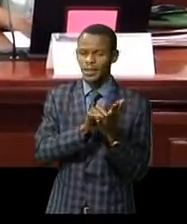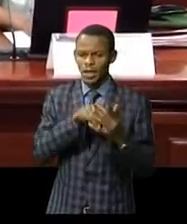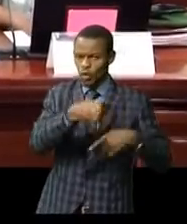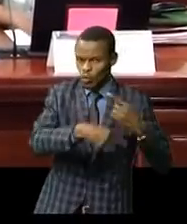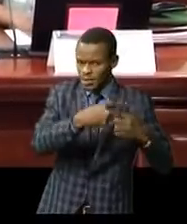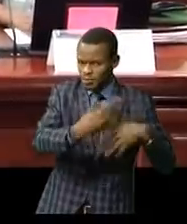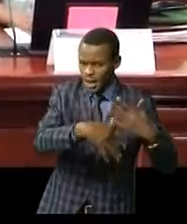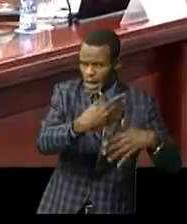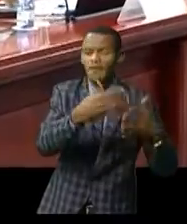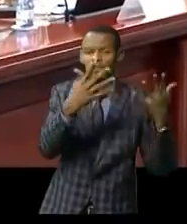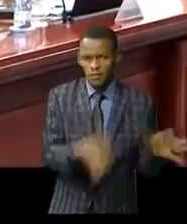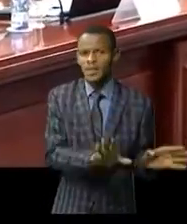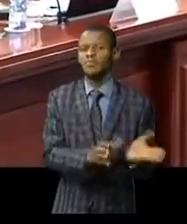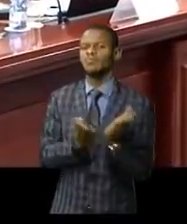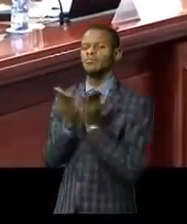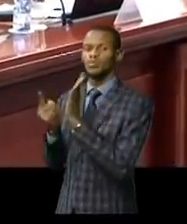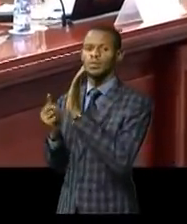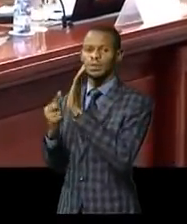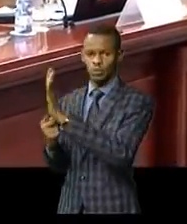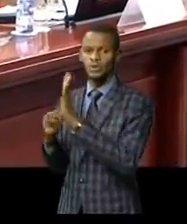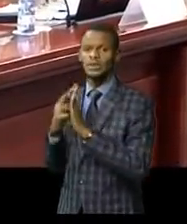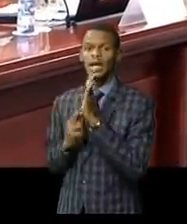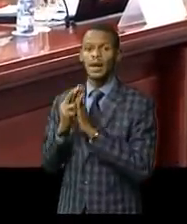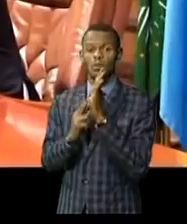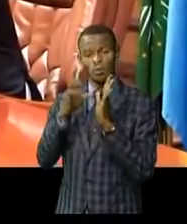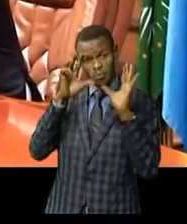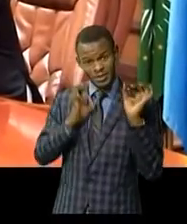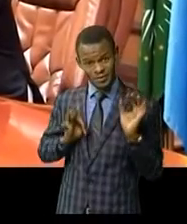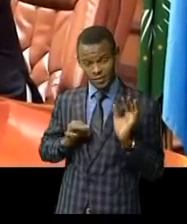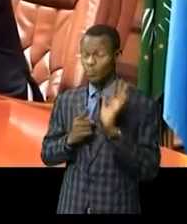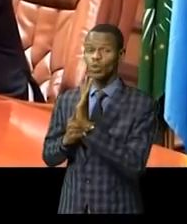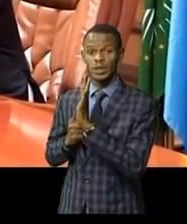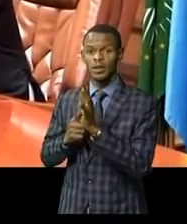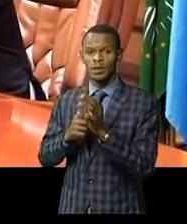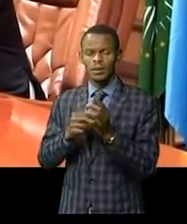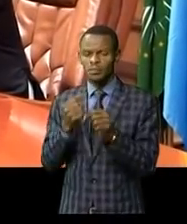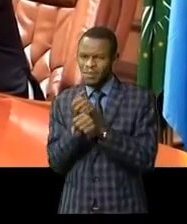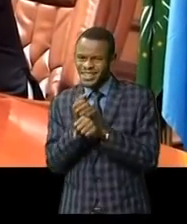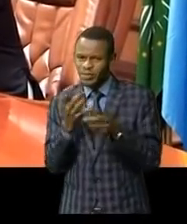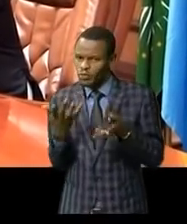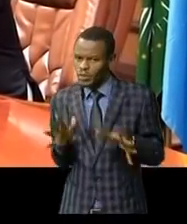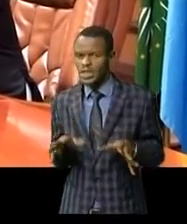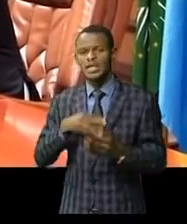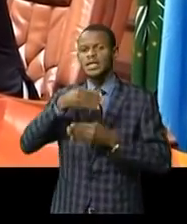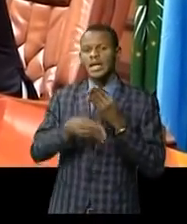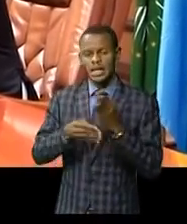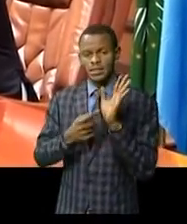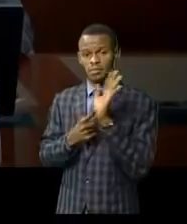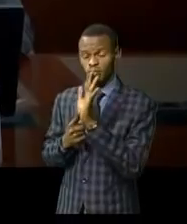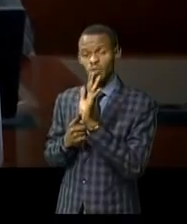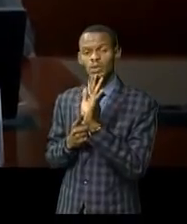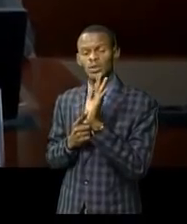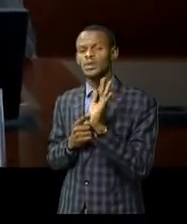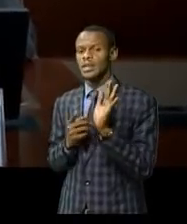lieu de cette structure, présenter des grands travaux déjà réalisés, mais aussi permettre au président de lancer